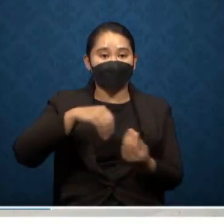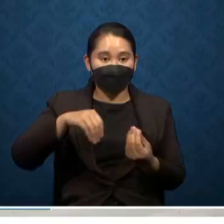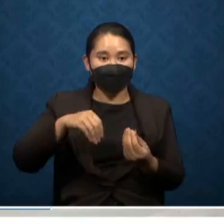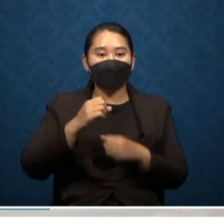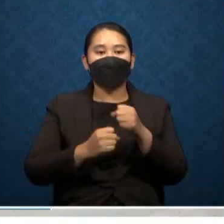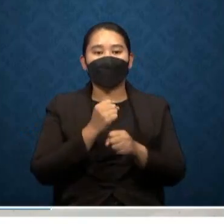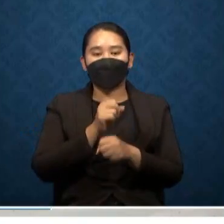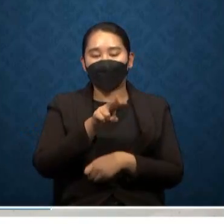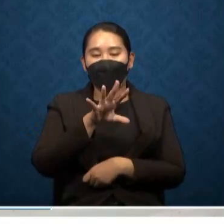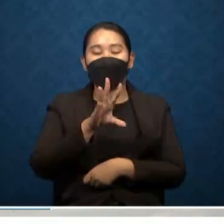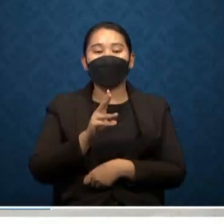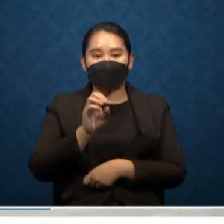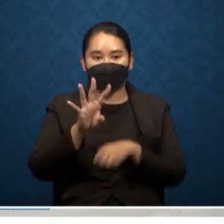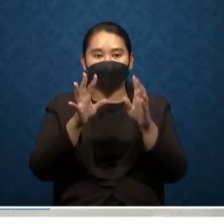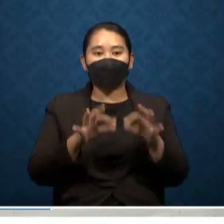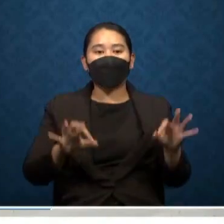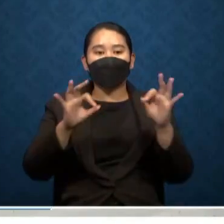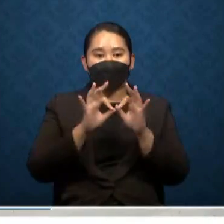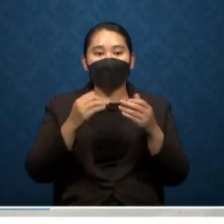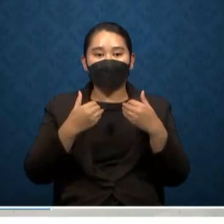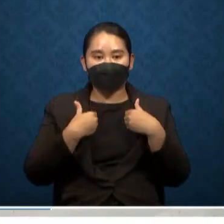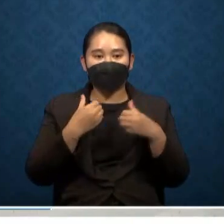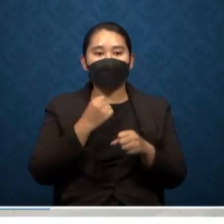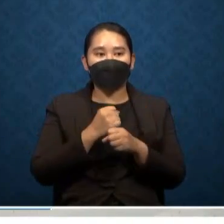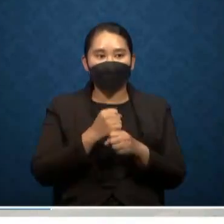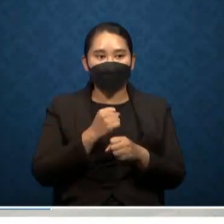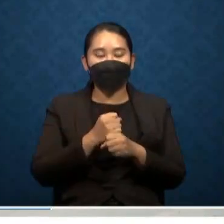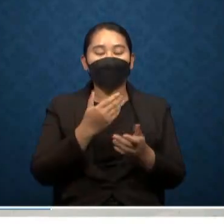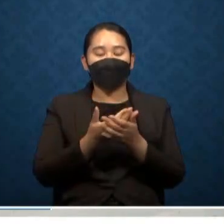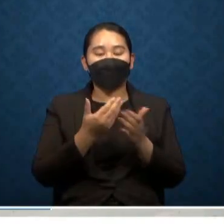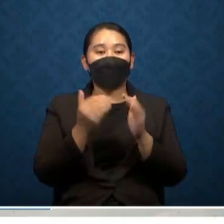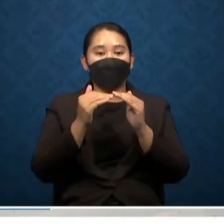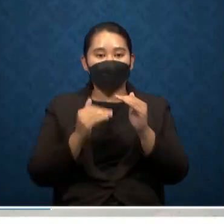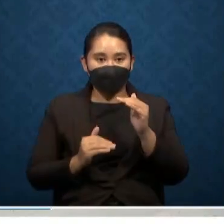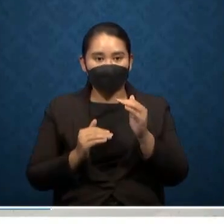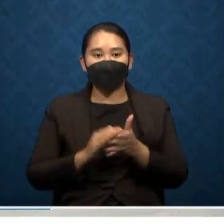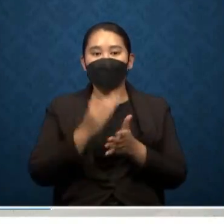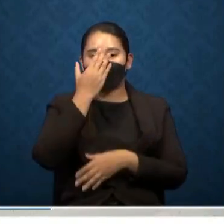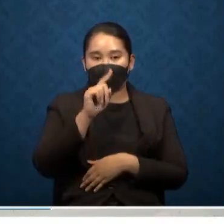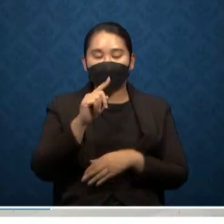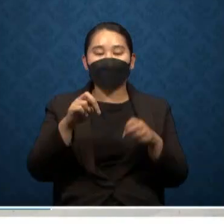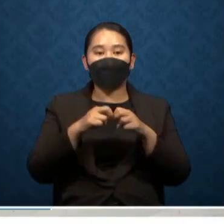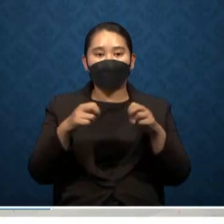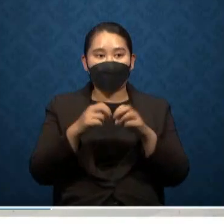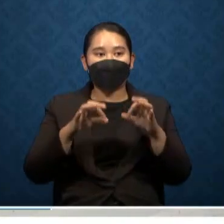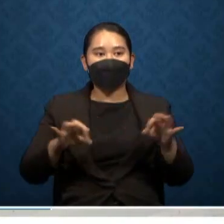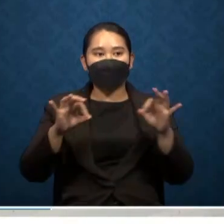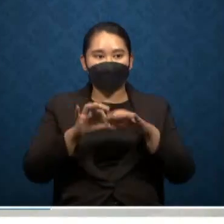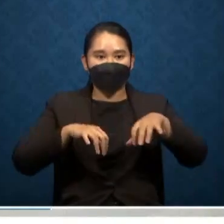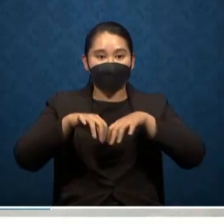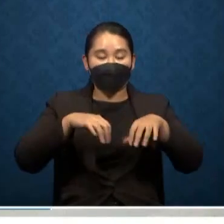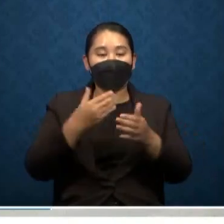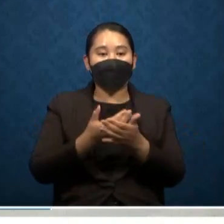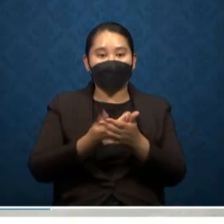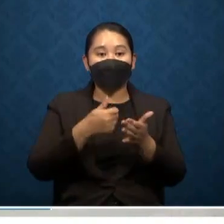2564นั้นมีความจำเป็นนะครับที่จะต้องดำเนินการในเรื่องของการลดวงเงินงบประมาณลงมาเนื่องจากข้อจำกัดของการจัดเก็บรายได้นะ